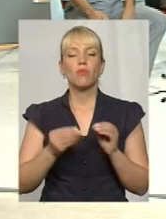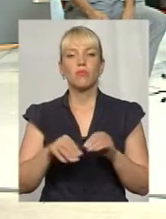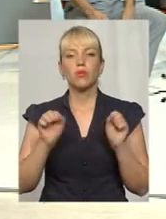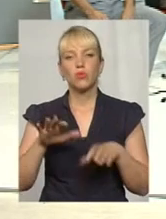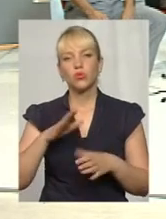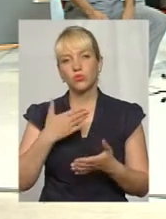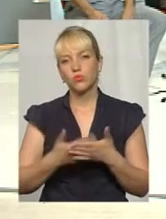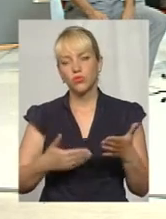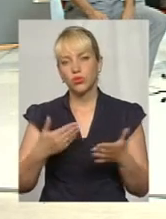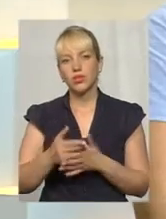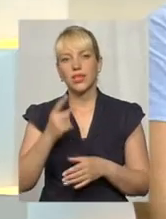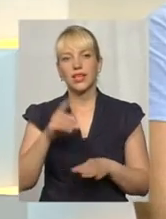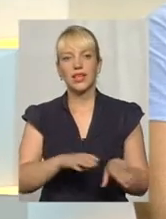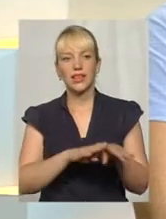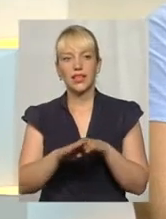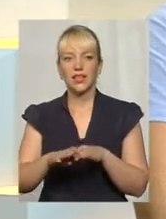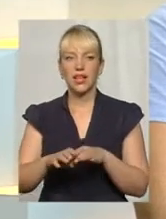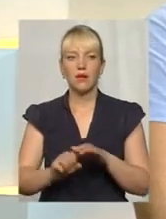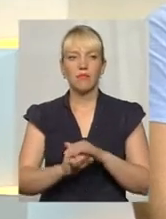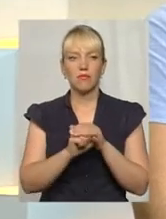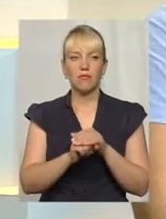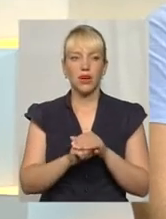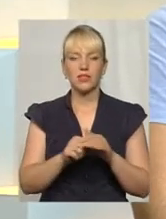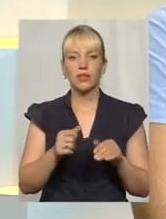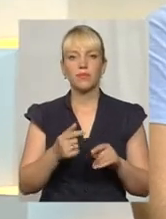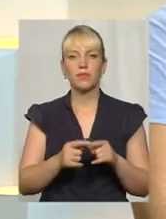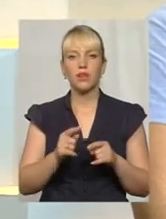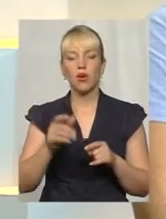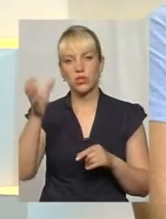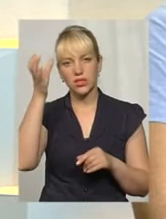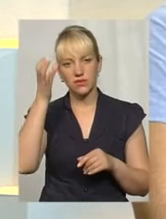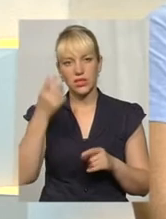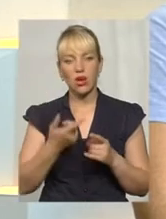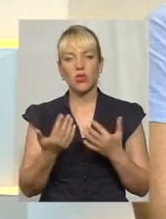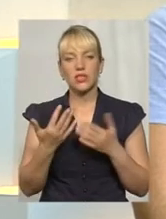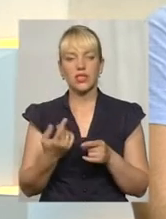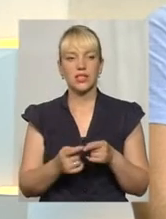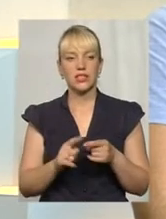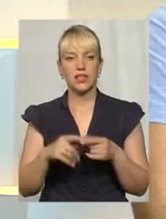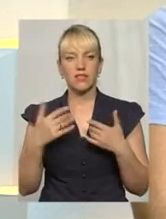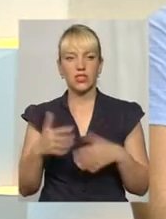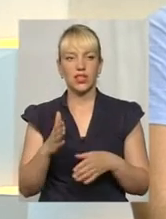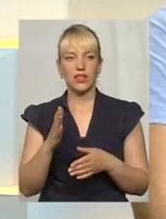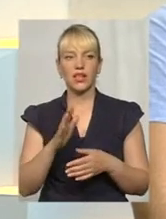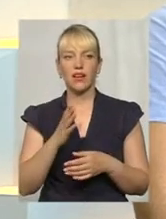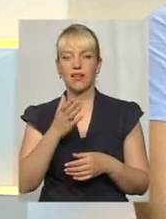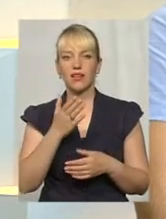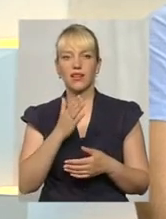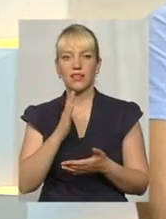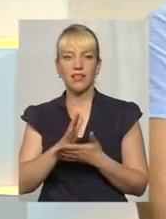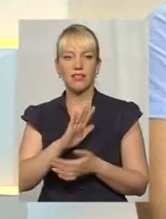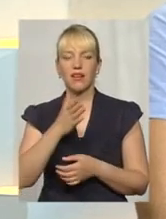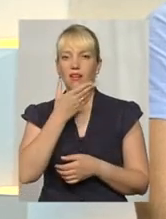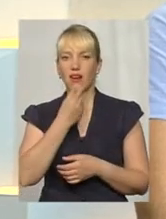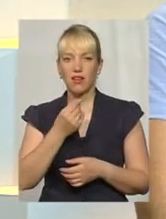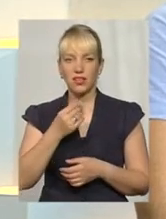із єдиною базою з питань освіти, ЄДЕБО. Оскільки це вже, скажімо так, стало не дуже гарною традицією,